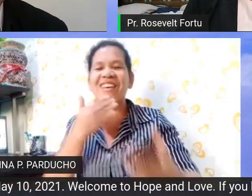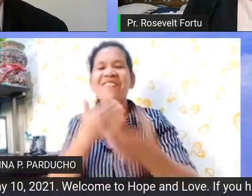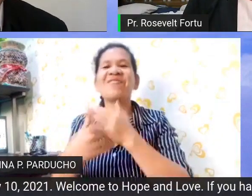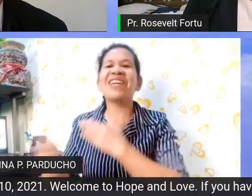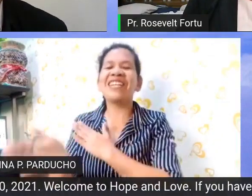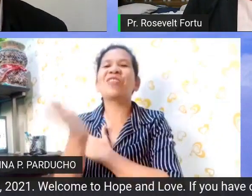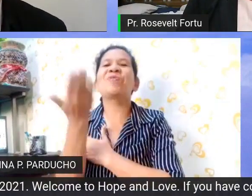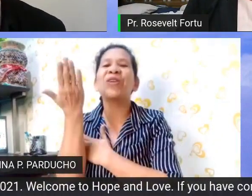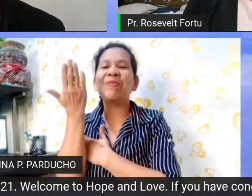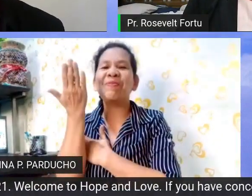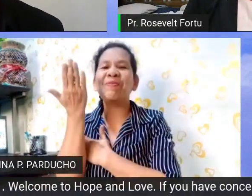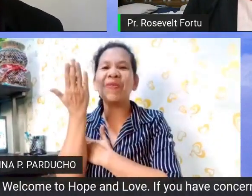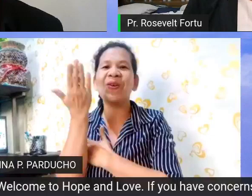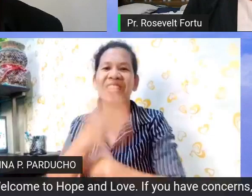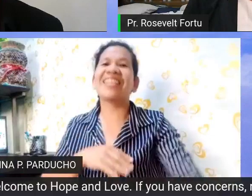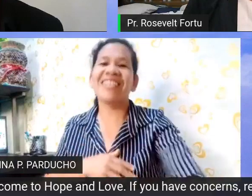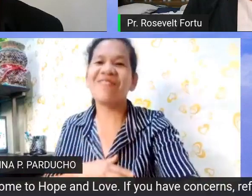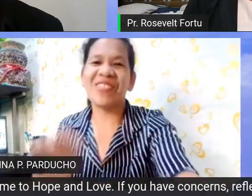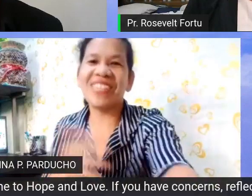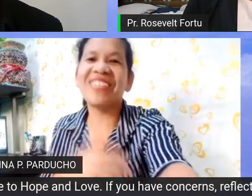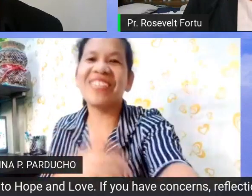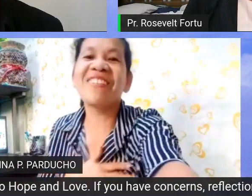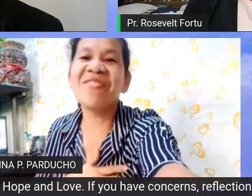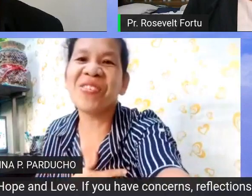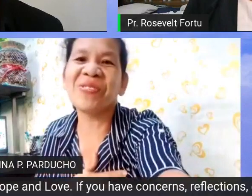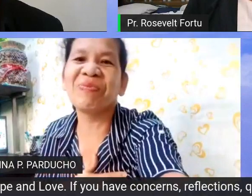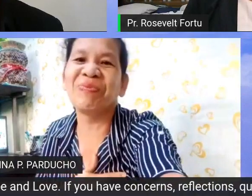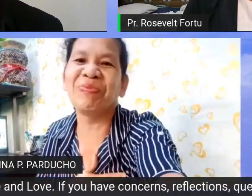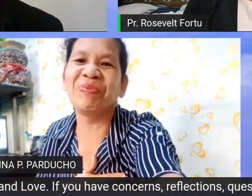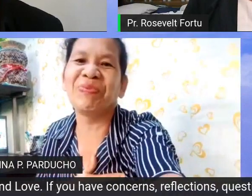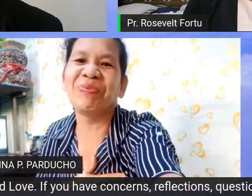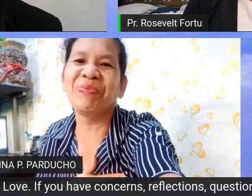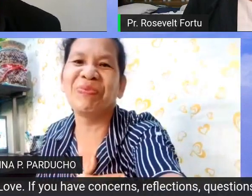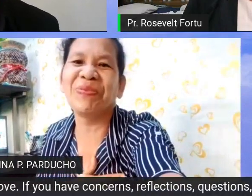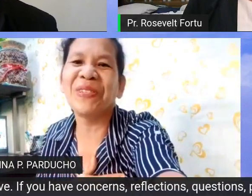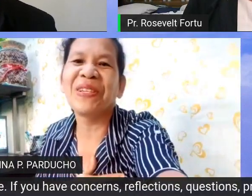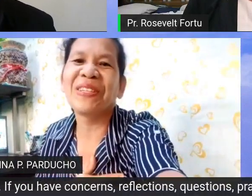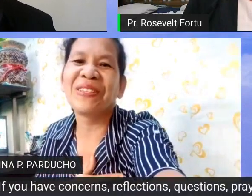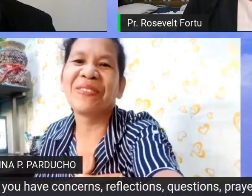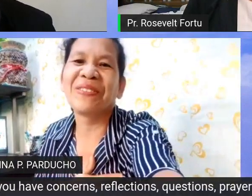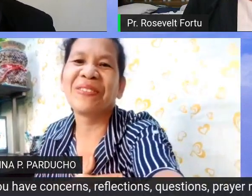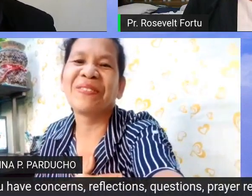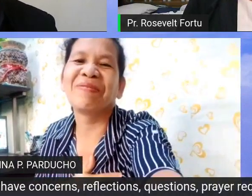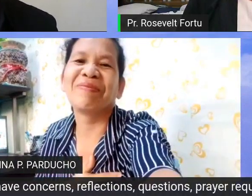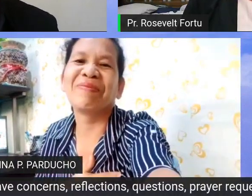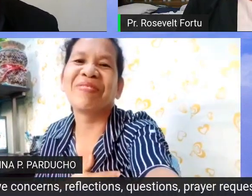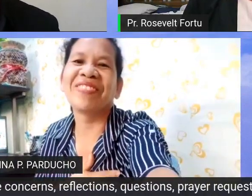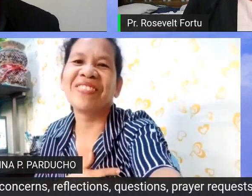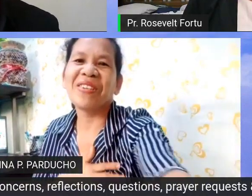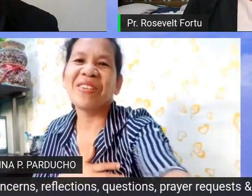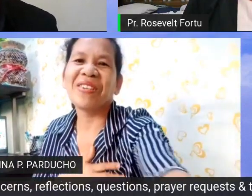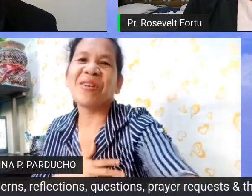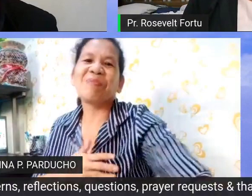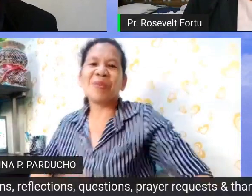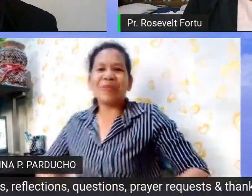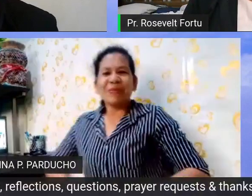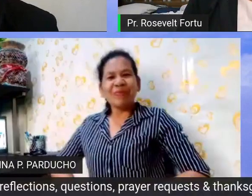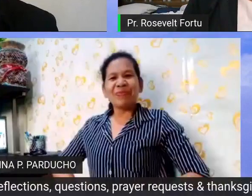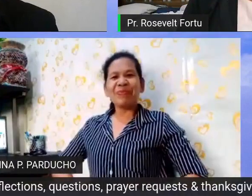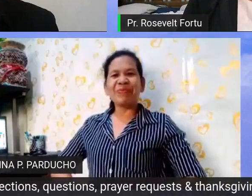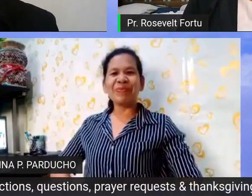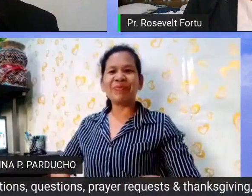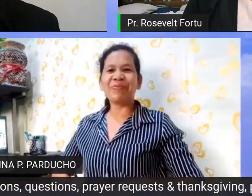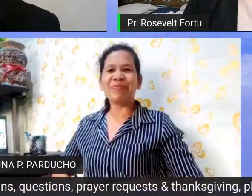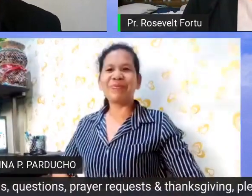Okay. Sabi ko po kanina, good morning po. Yun po. Okay, ayan, naunawaan na po natin yung po yung good morning. Ano